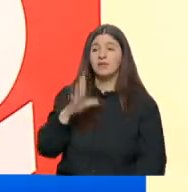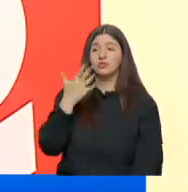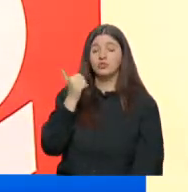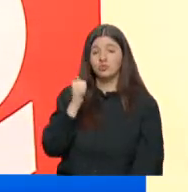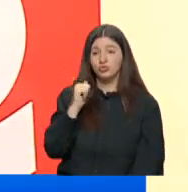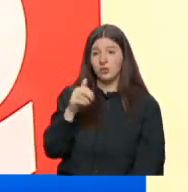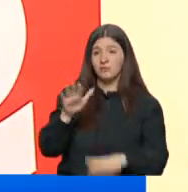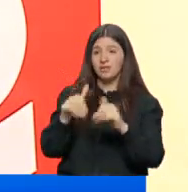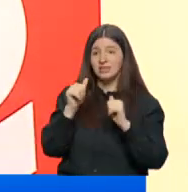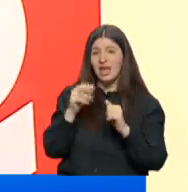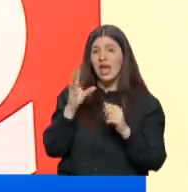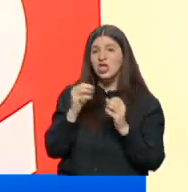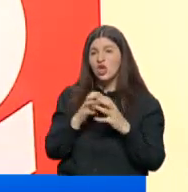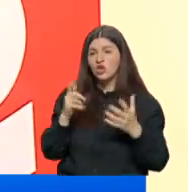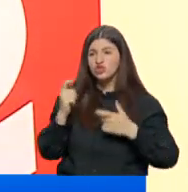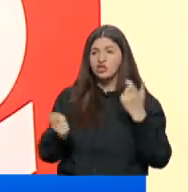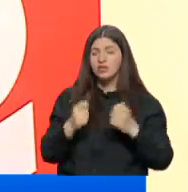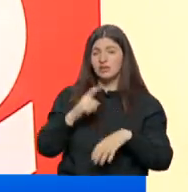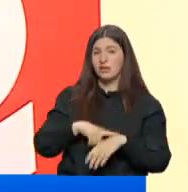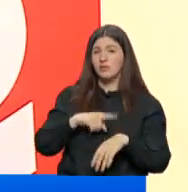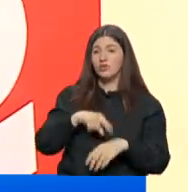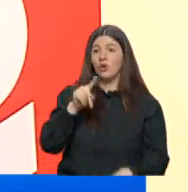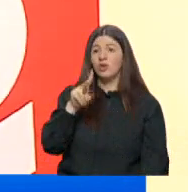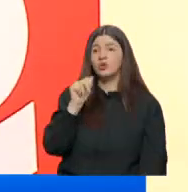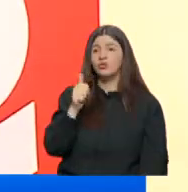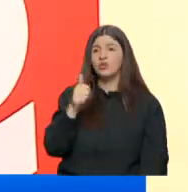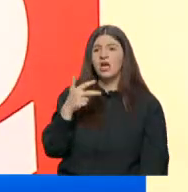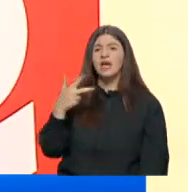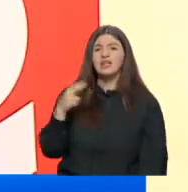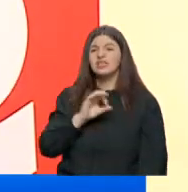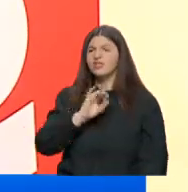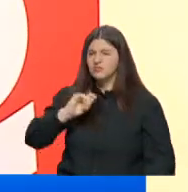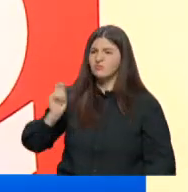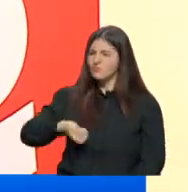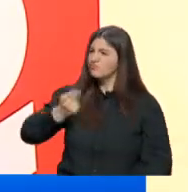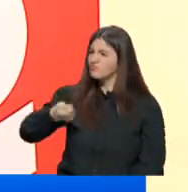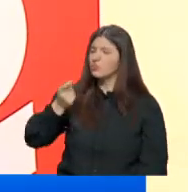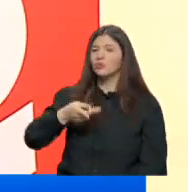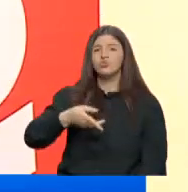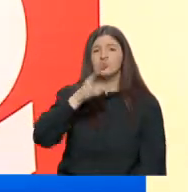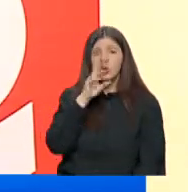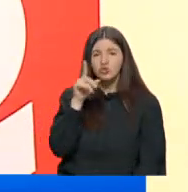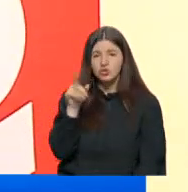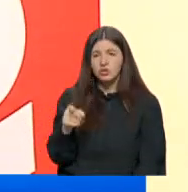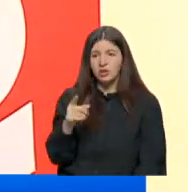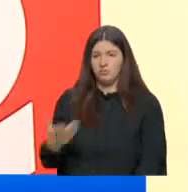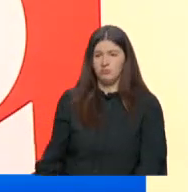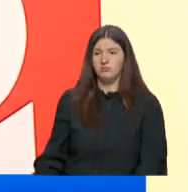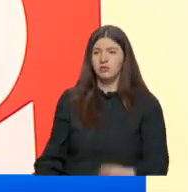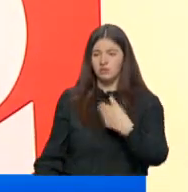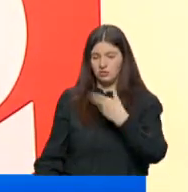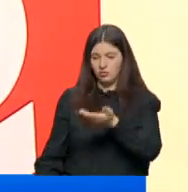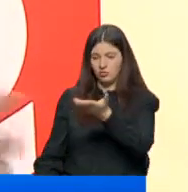mecliste. En yoğun çalıştığı dönemdir. 12 gün kesintisiz çalıştı meclis. Ve bunun sonucunda, yani